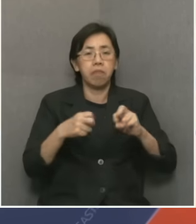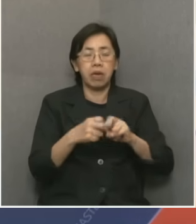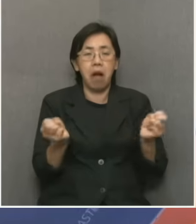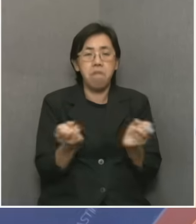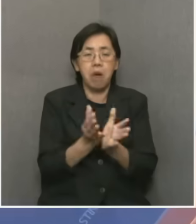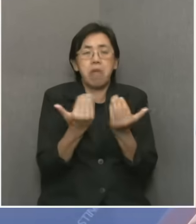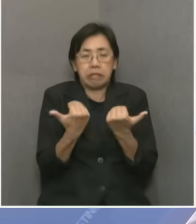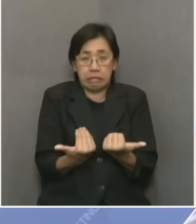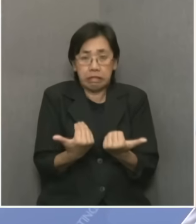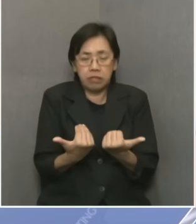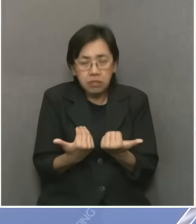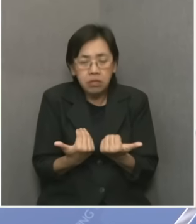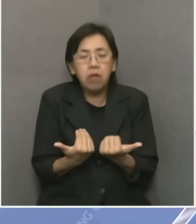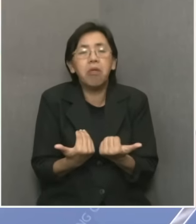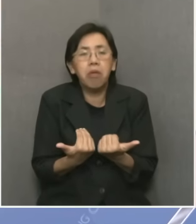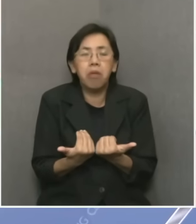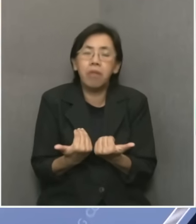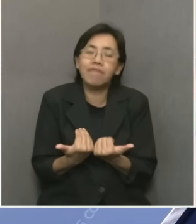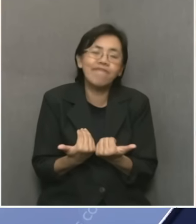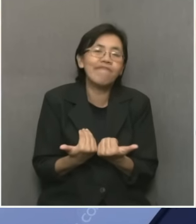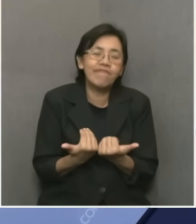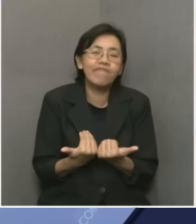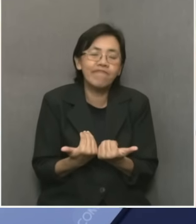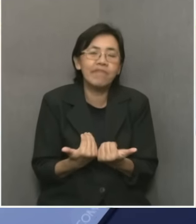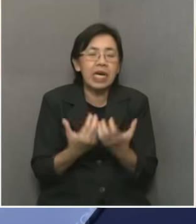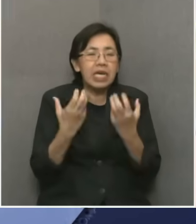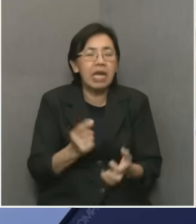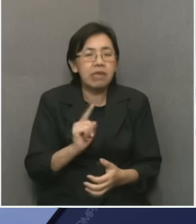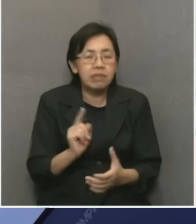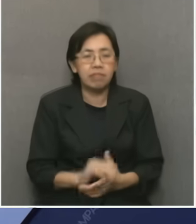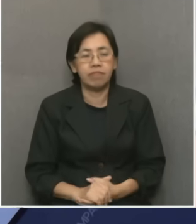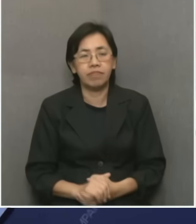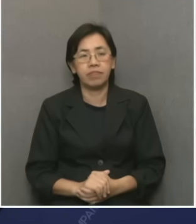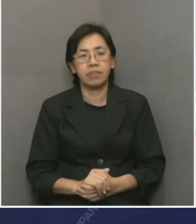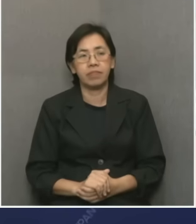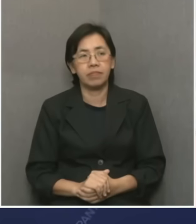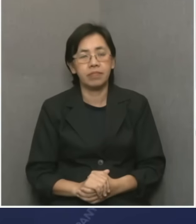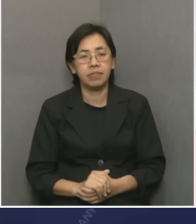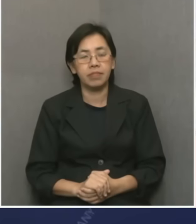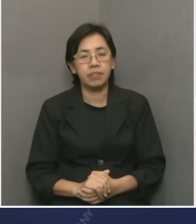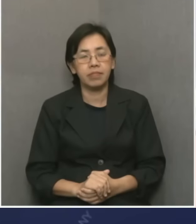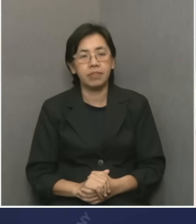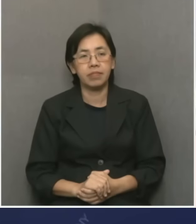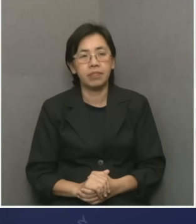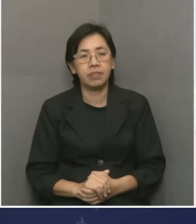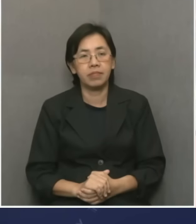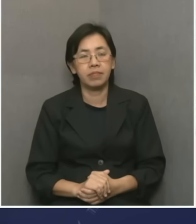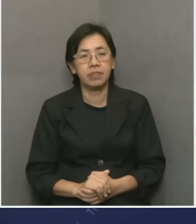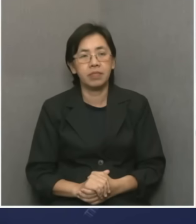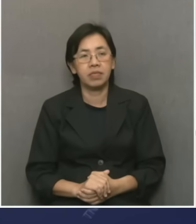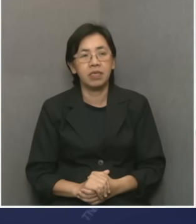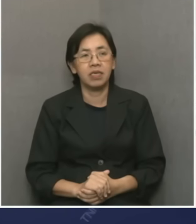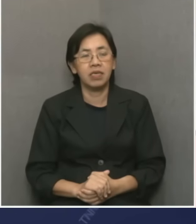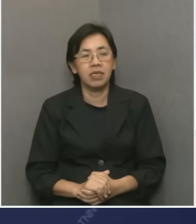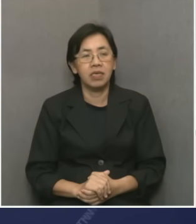เนี่ยความสูญเสียเนี่ยมันจะไปเกิดขึ้นกับฝั่งของตัวแสดงที่ไม่ใช่รั